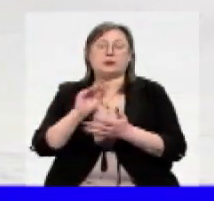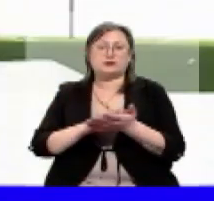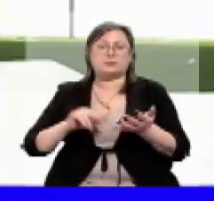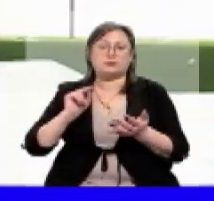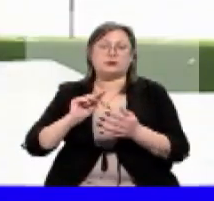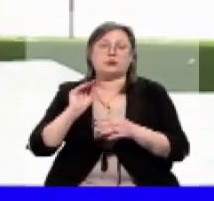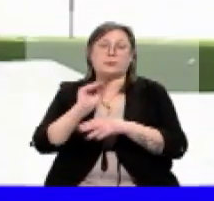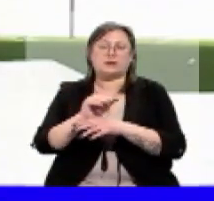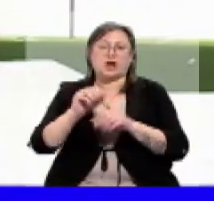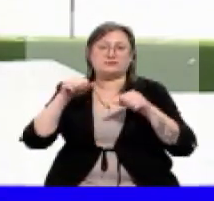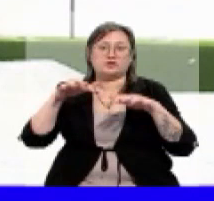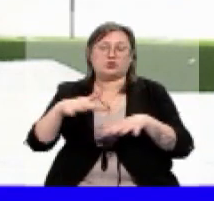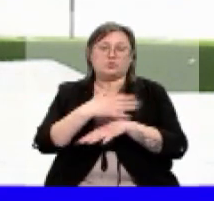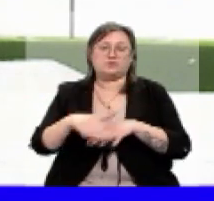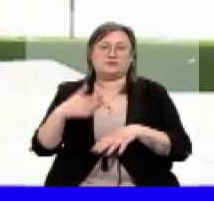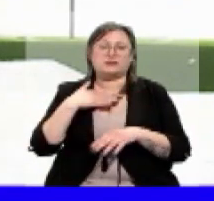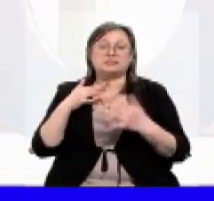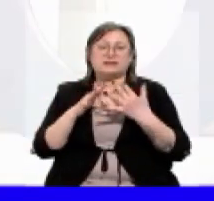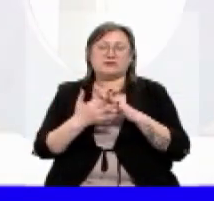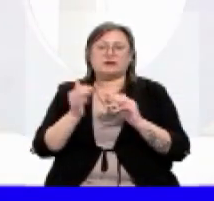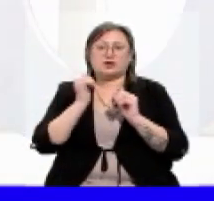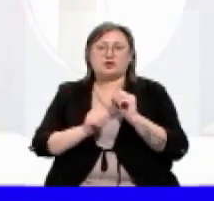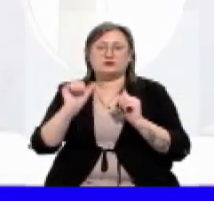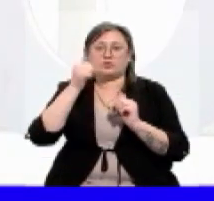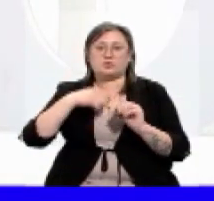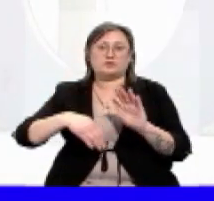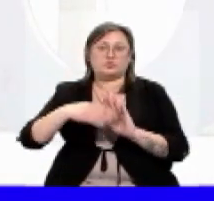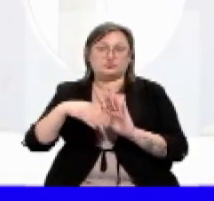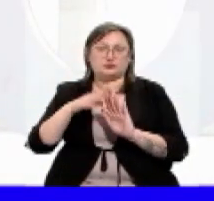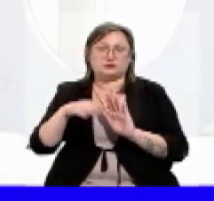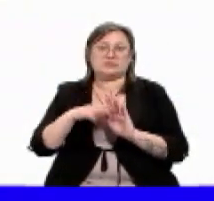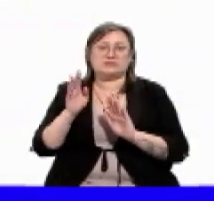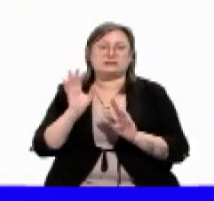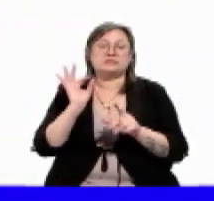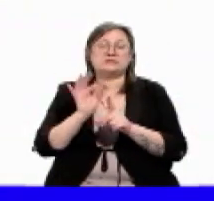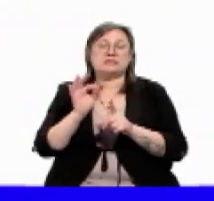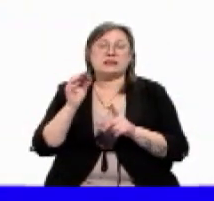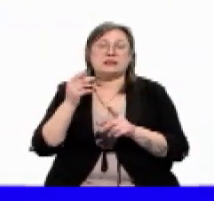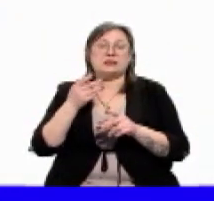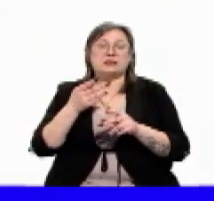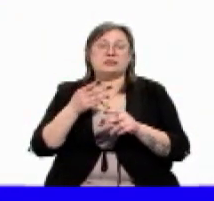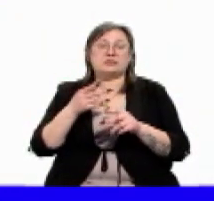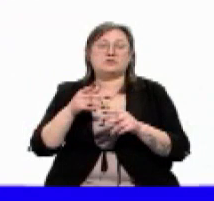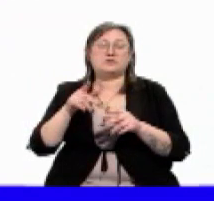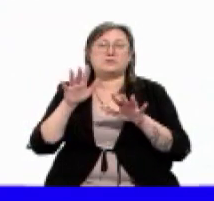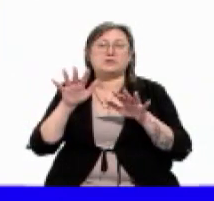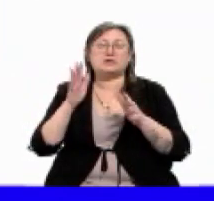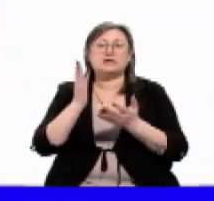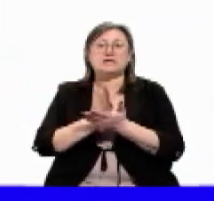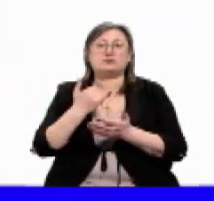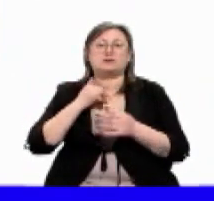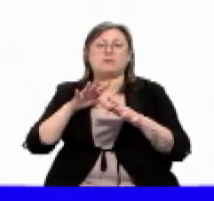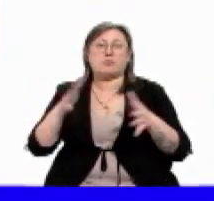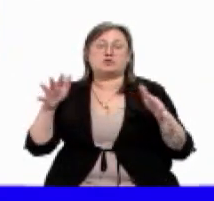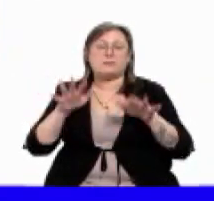көпшілік демалатын орындар жетерлік. Атқарылған игі істерге жергілікті тұрғындар дән риза. Болашаққа жоспарланған істер осы